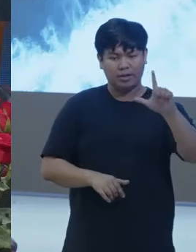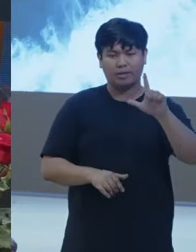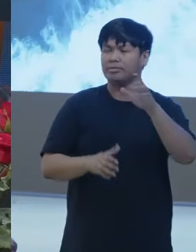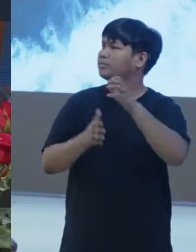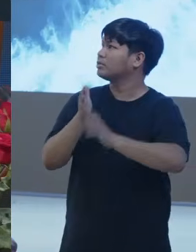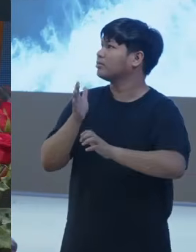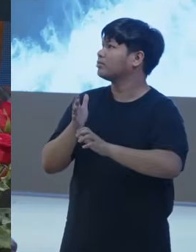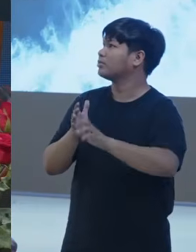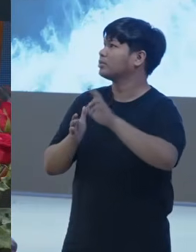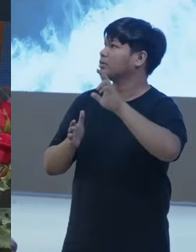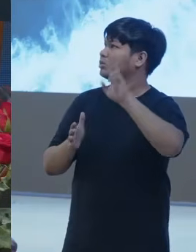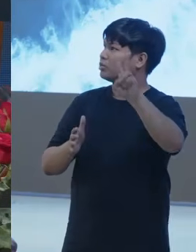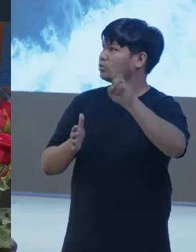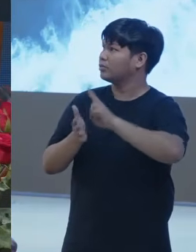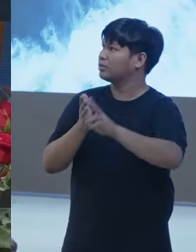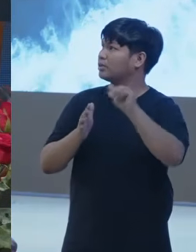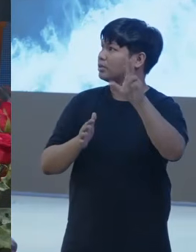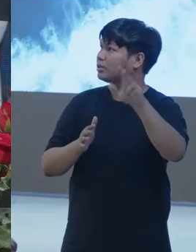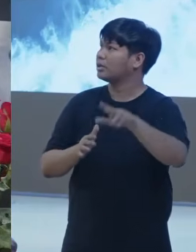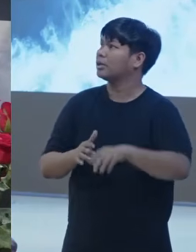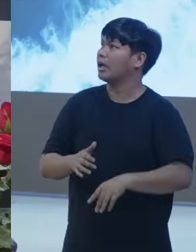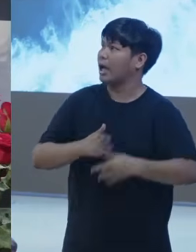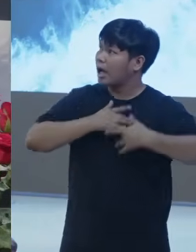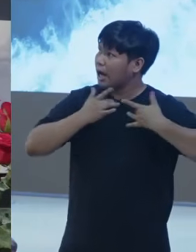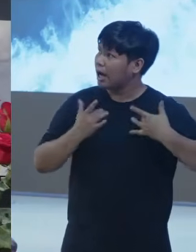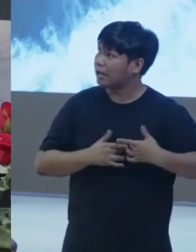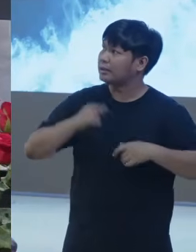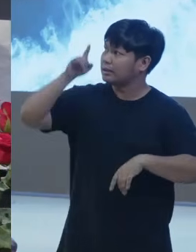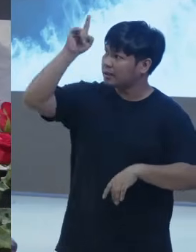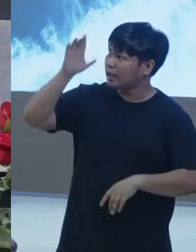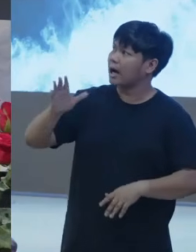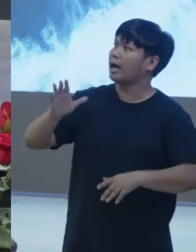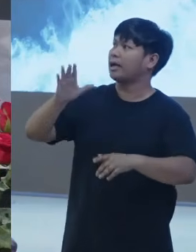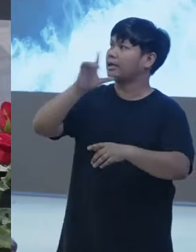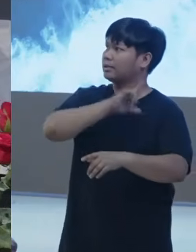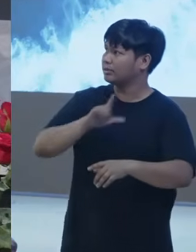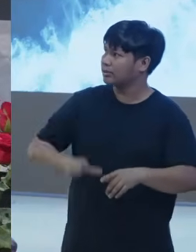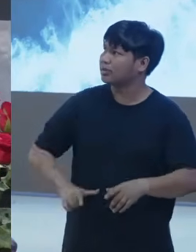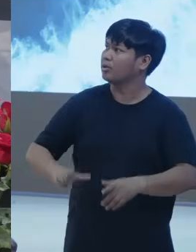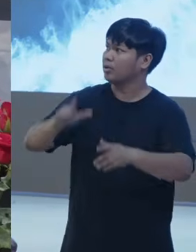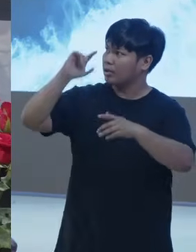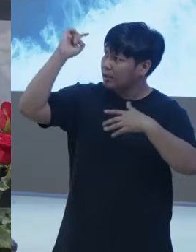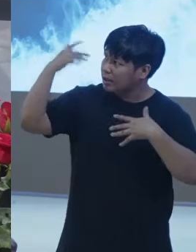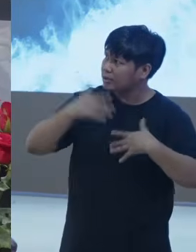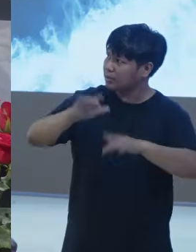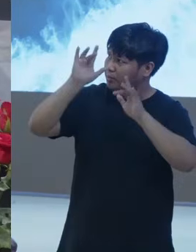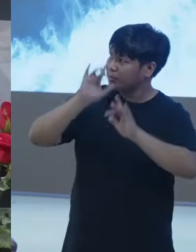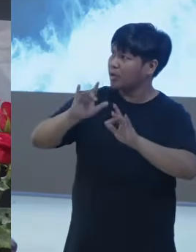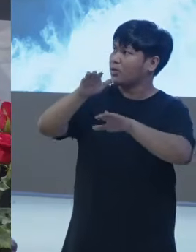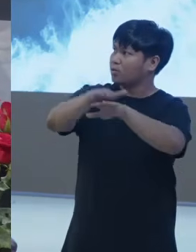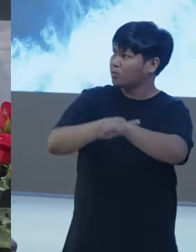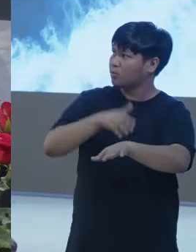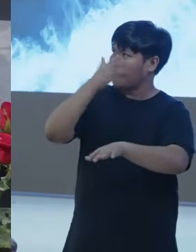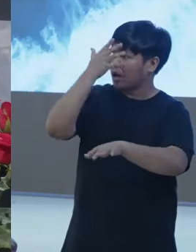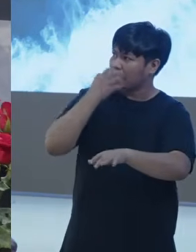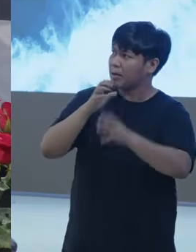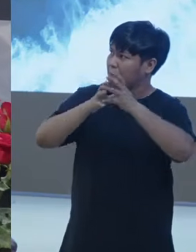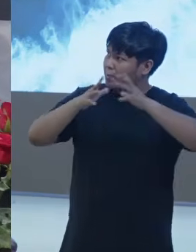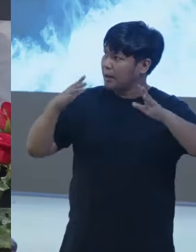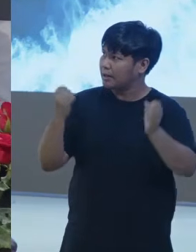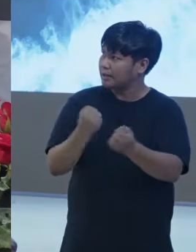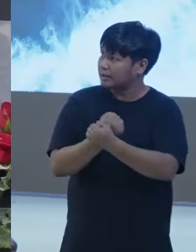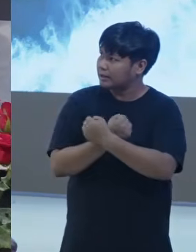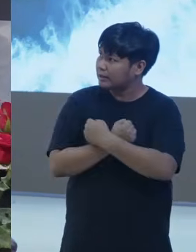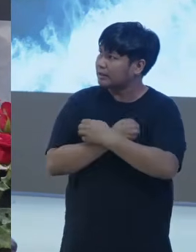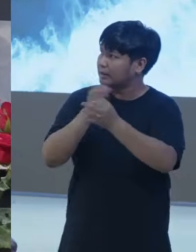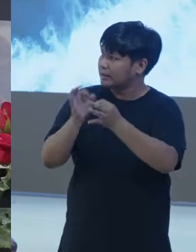for he is gracious and merciful, slow to anger and abounding in steadfast love, and he